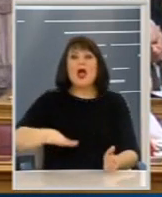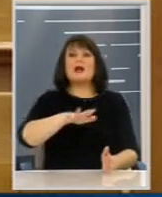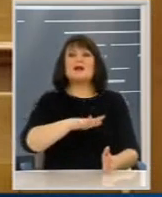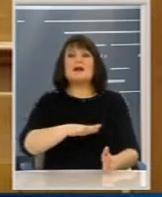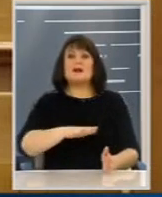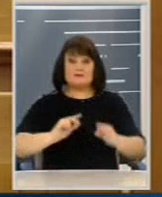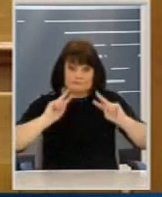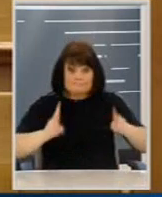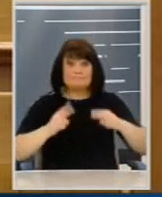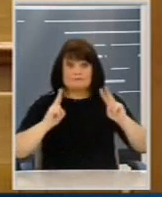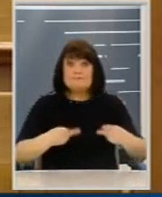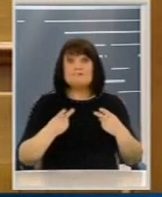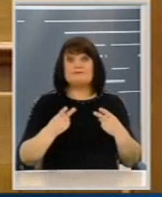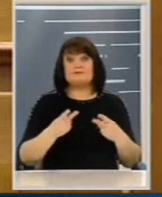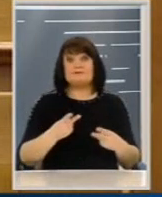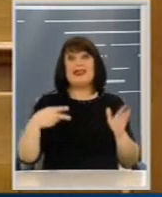εξιχνιάστηκαν συνολικά